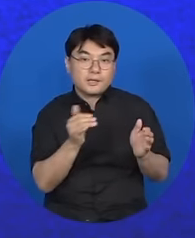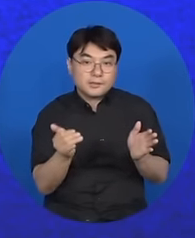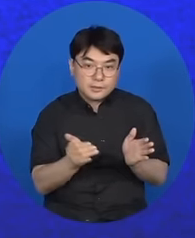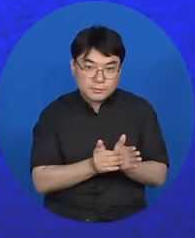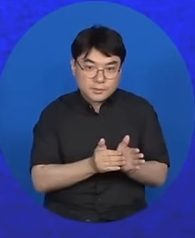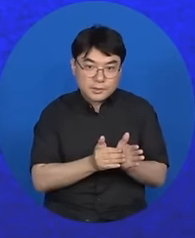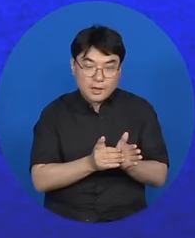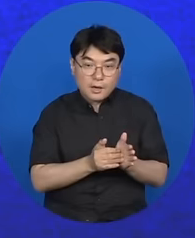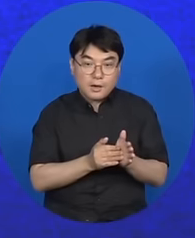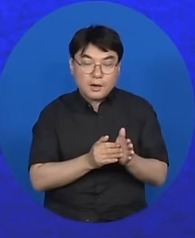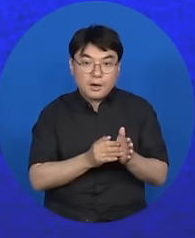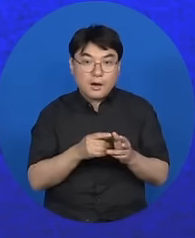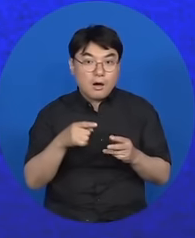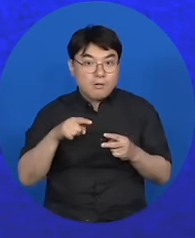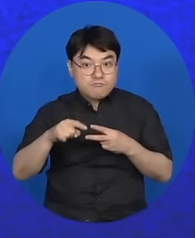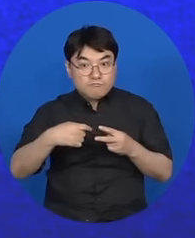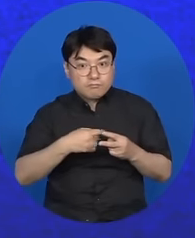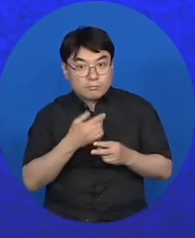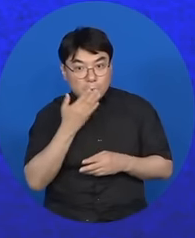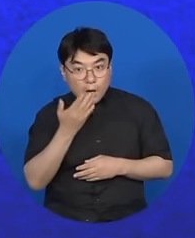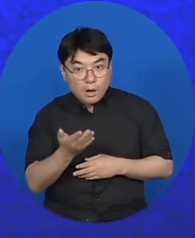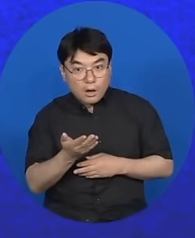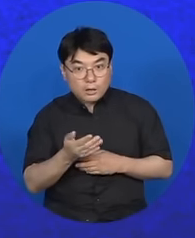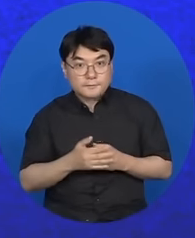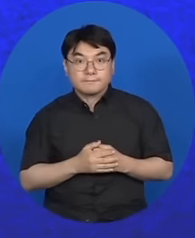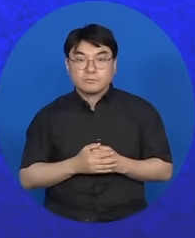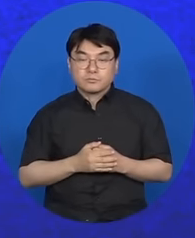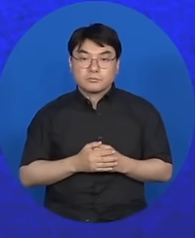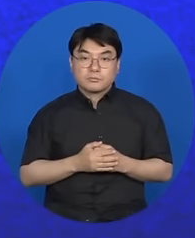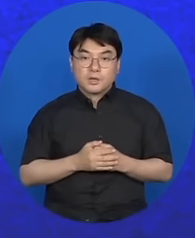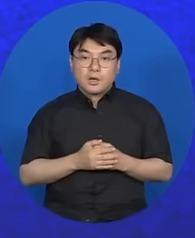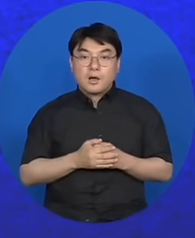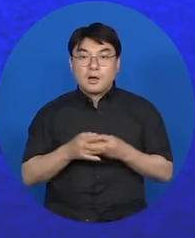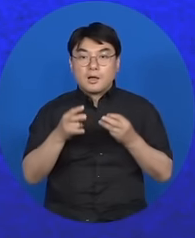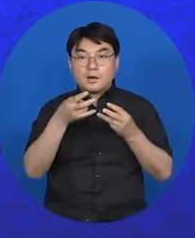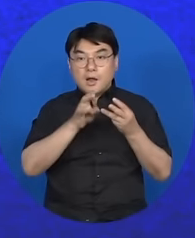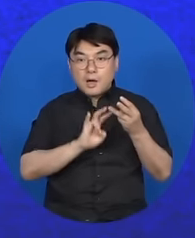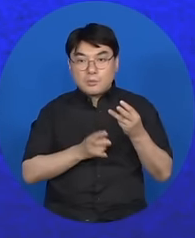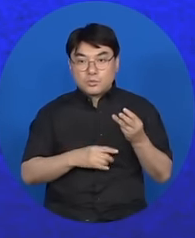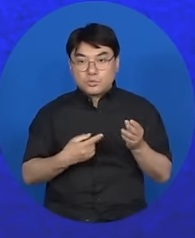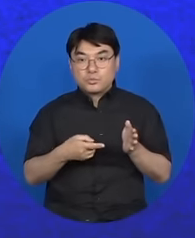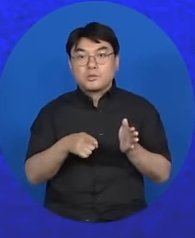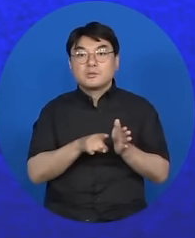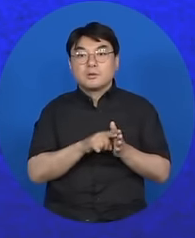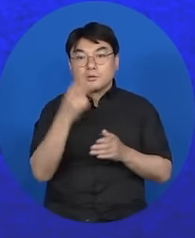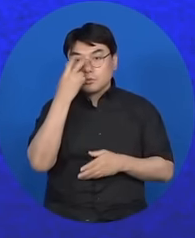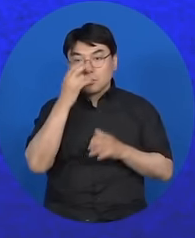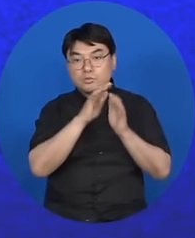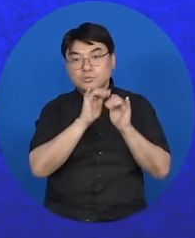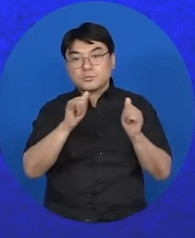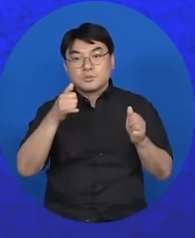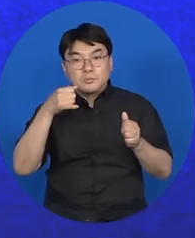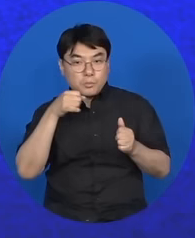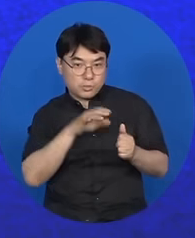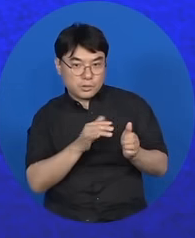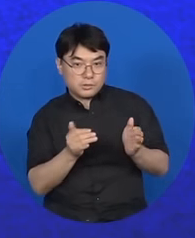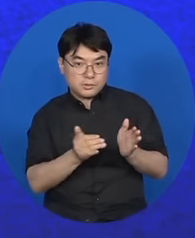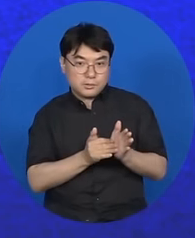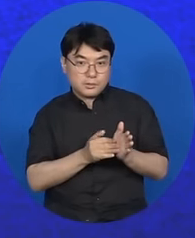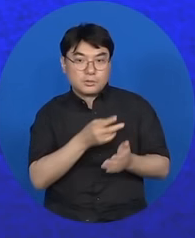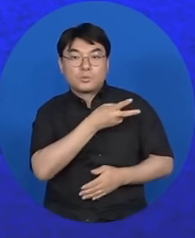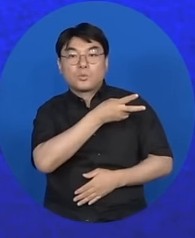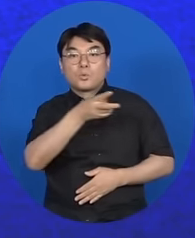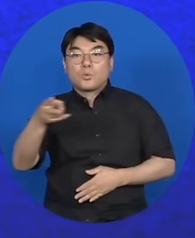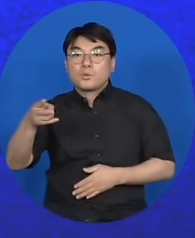그 가정을 구하기 위해서 정탐꾼을 보내신 거라고요. 이것이 바로 하나님의 역사예요.